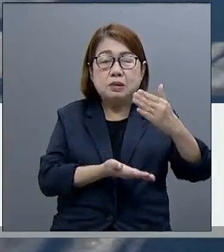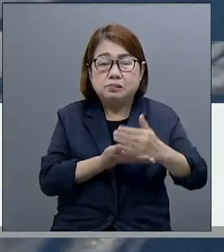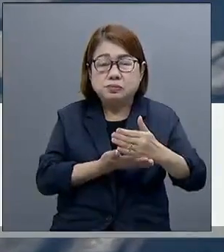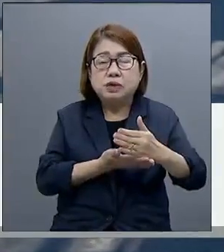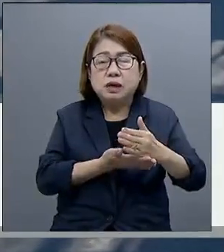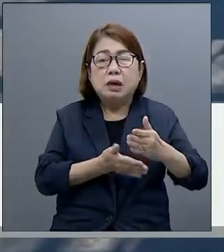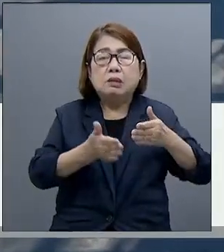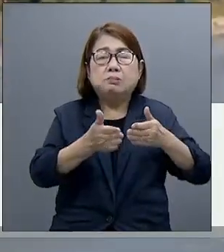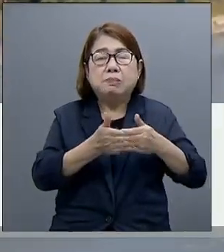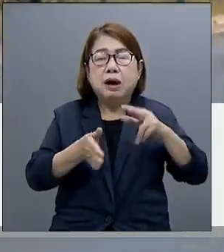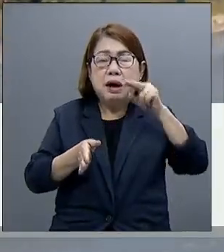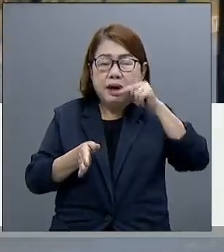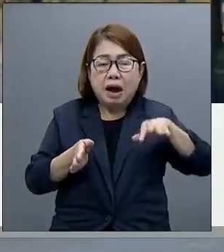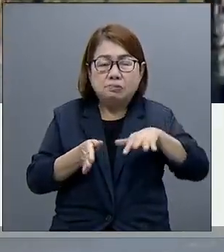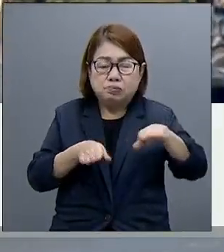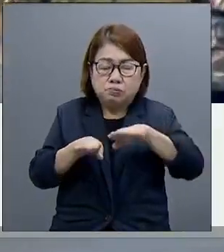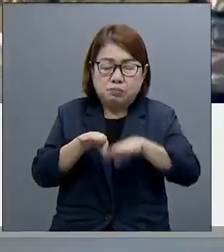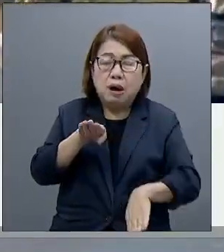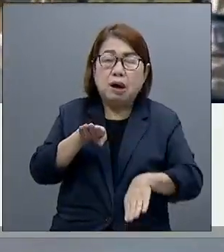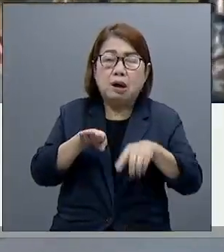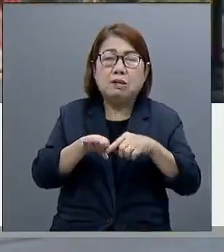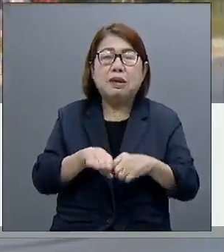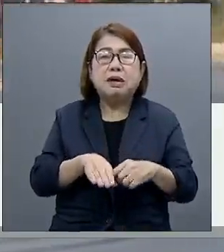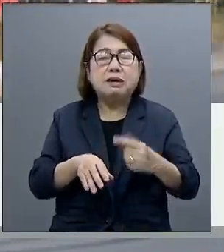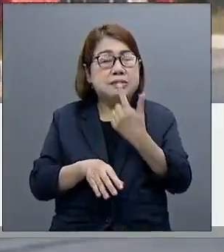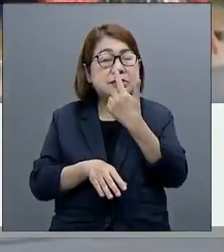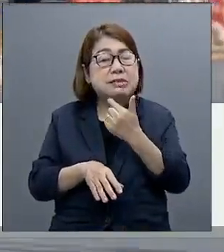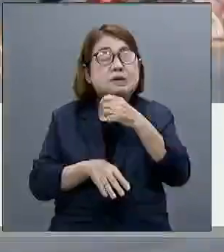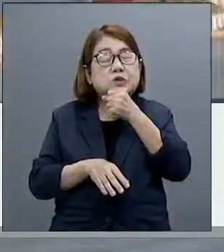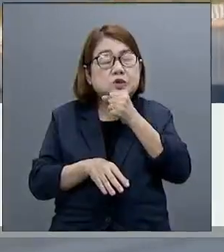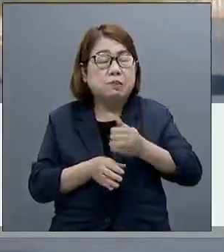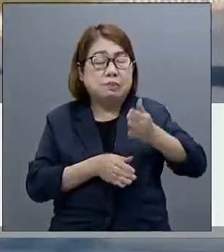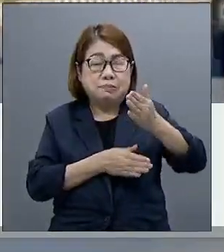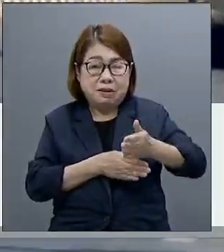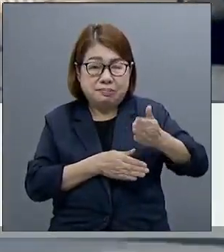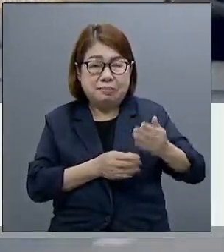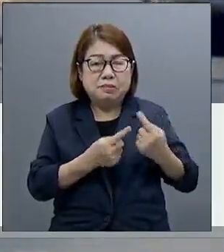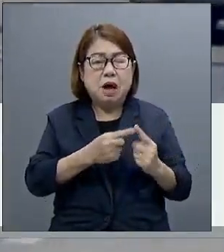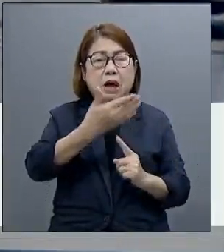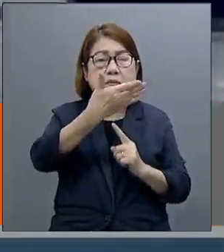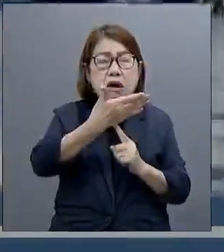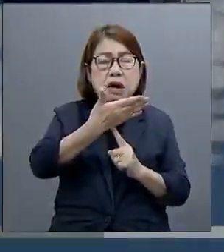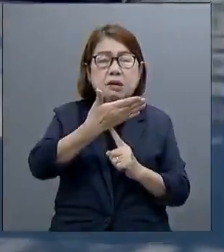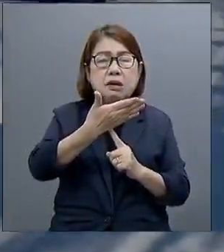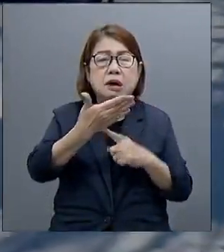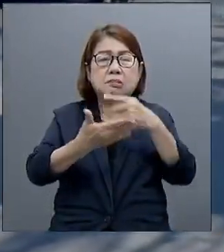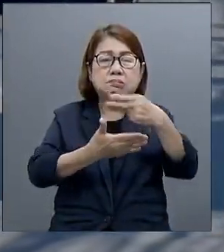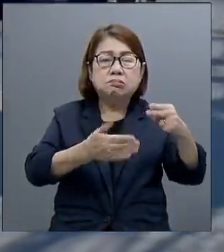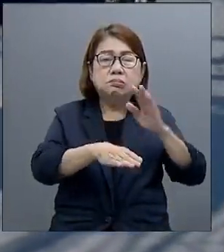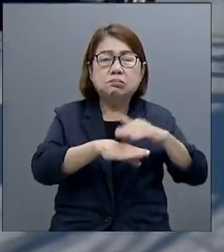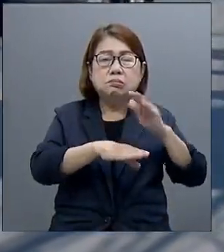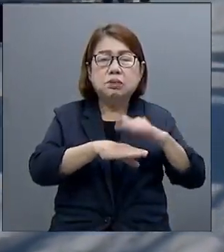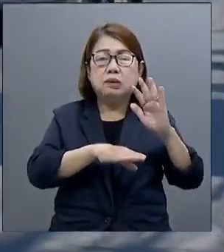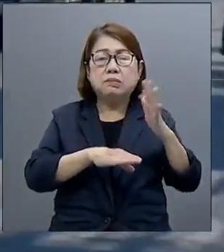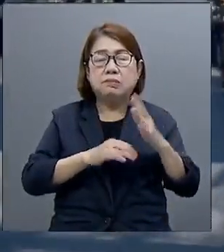ชีทุดก็ต้องนำแบเรอร์ไปตั้งกั้นไว้นะคะแต่ว่าไม่มีป้ายเตือนไม่มีสัญญาณแจ้งเตือนว่ามีการปิดถนนไป